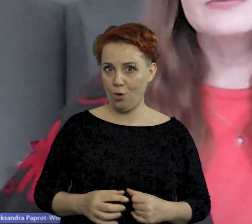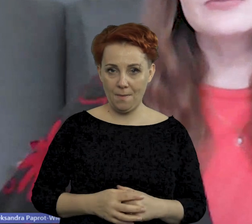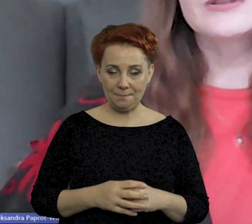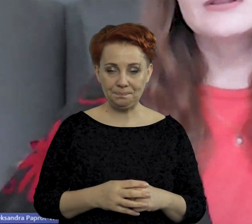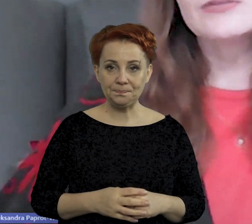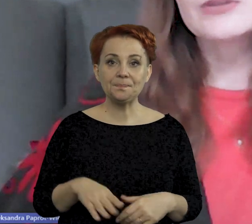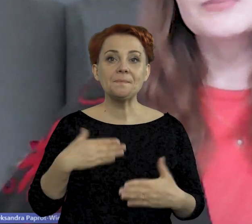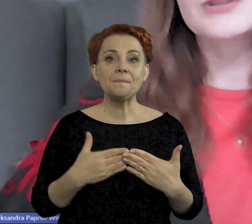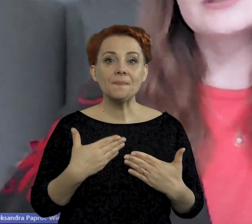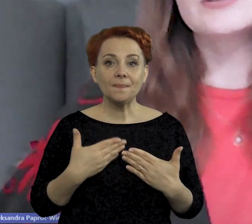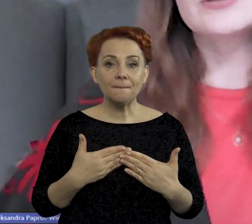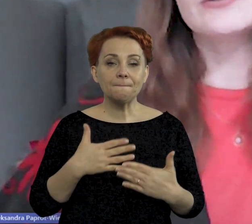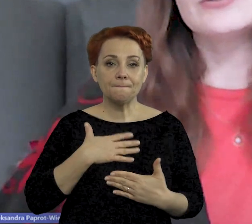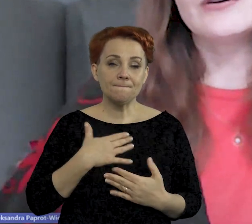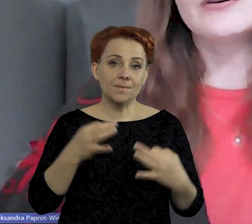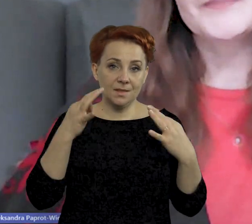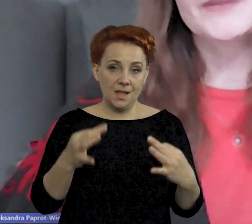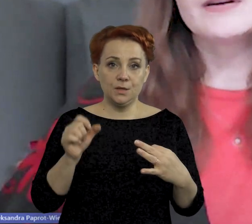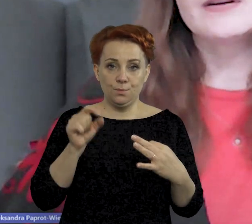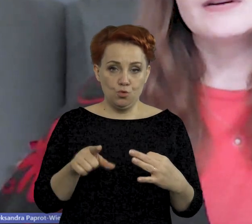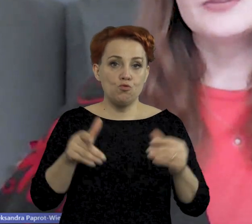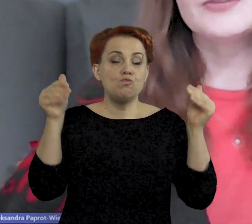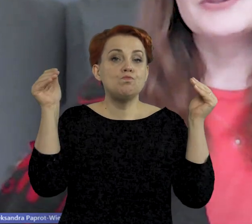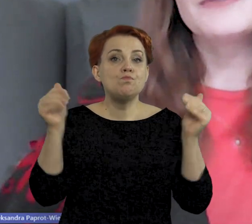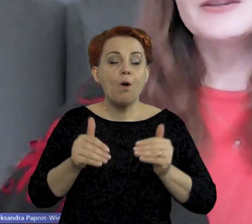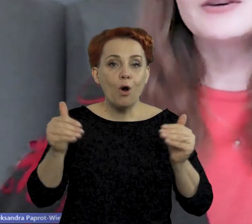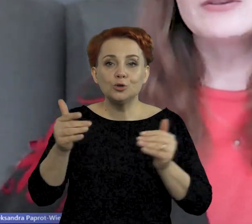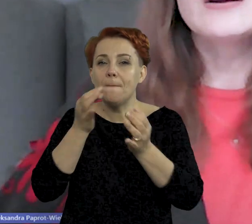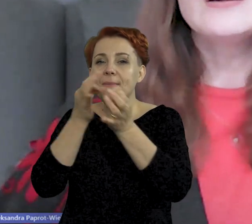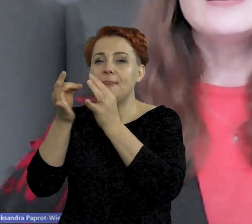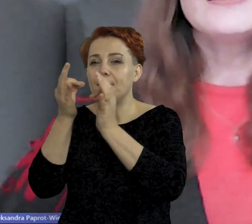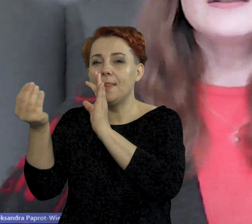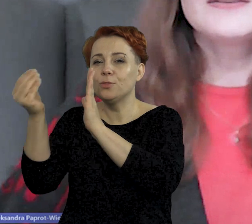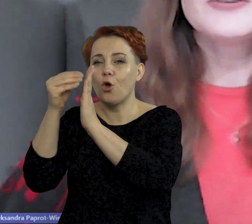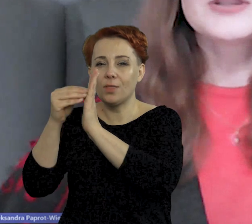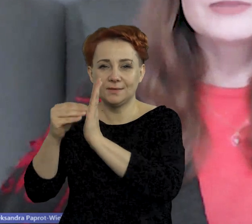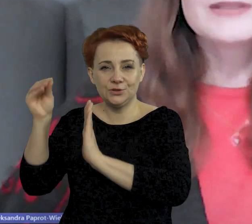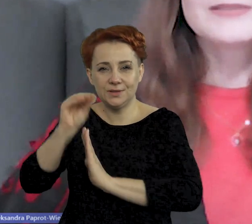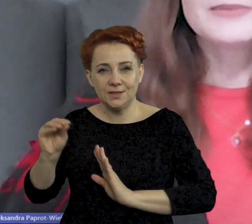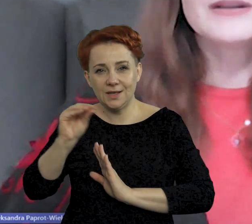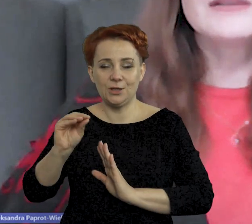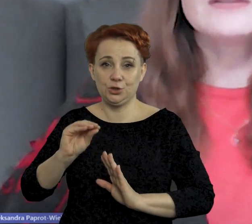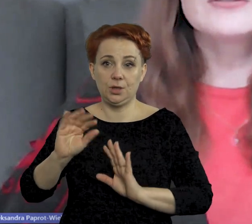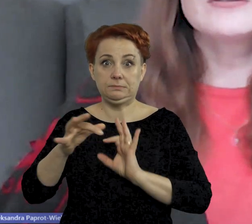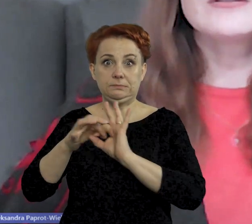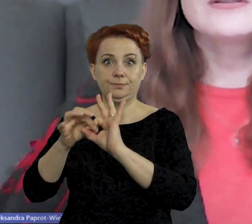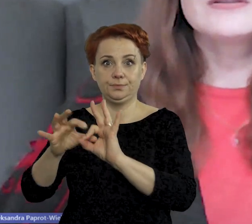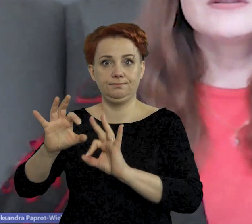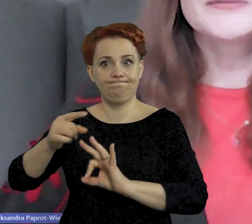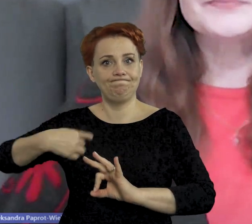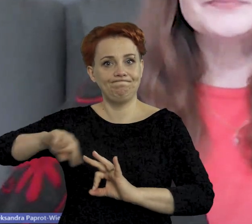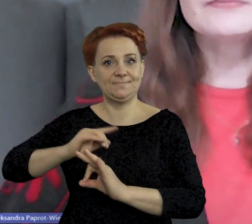to ta duża przestrzeń, jeśli chodzi o dopytywanie o naszą dyscyplinę, o to,